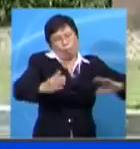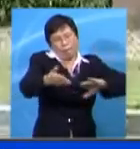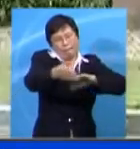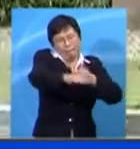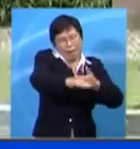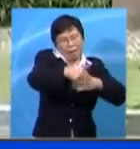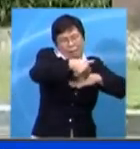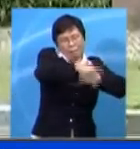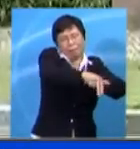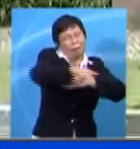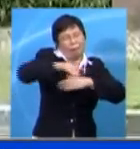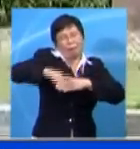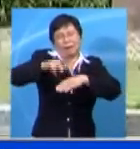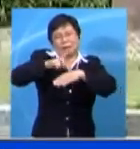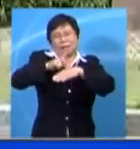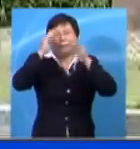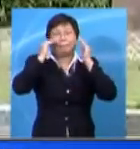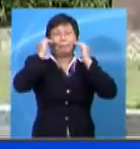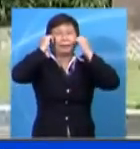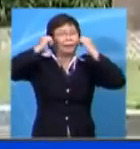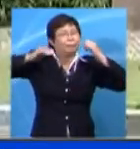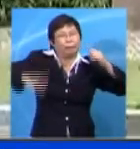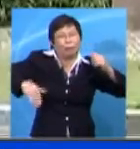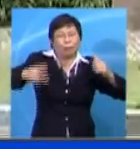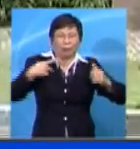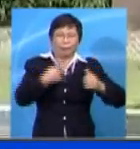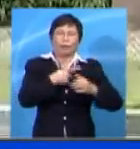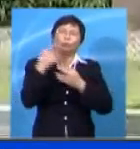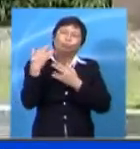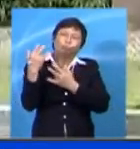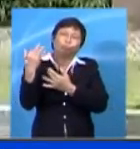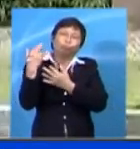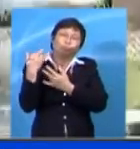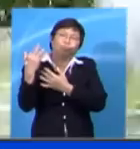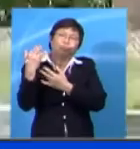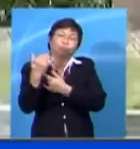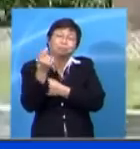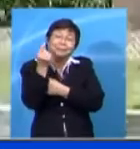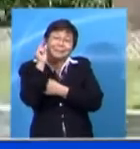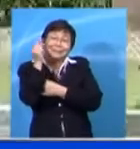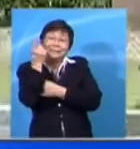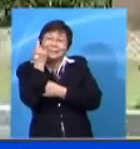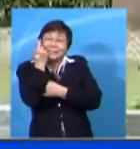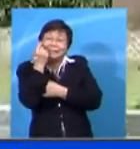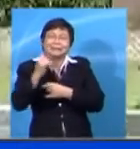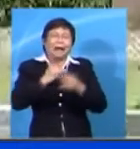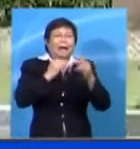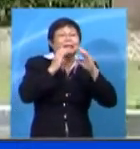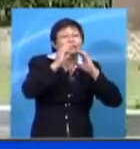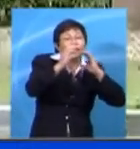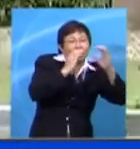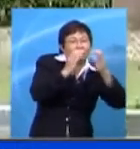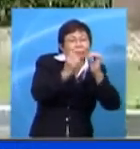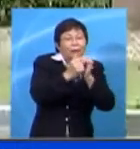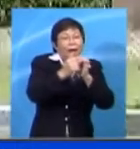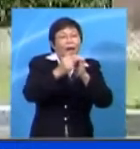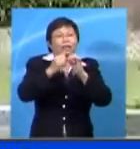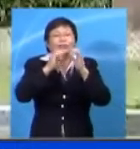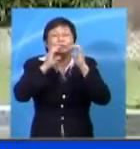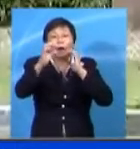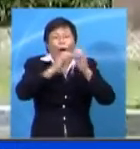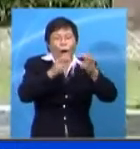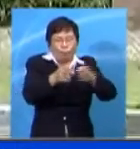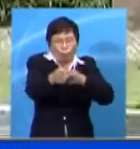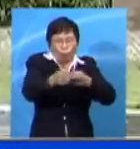wanita ini di The Hague ini. Kami masih lagi menunggu dan sebentar tadi saya berpeluang bercakap dengan jurucakap pihak